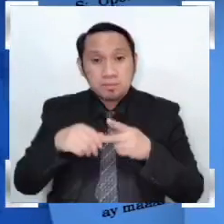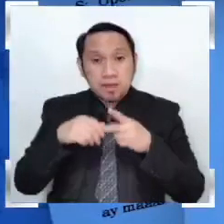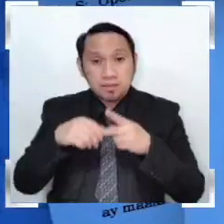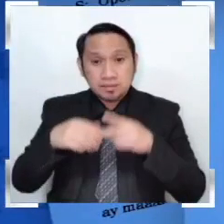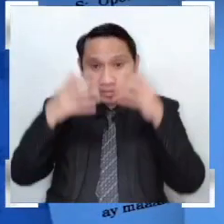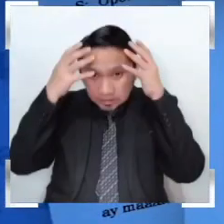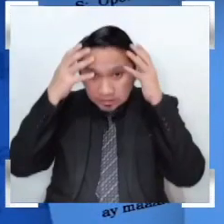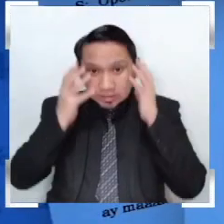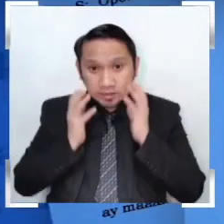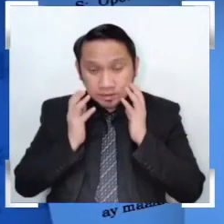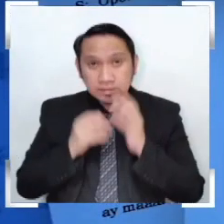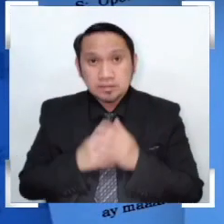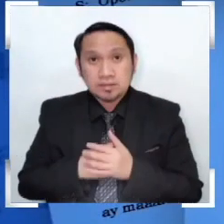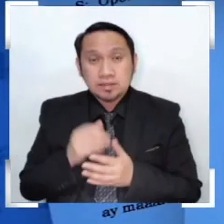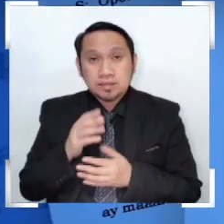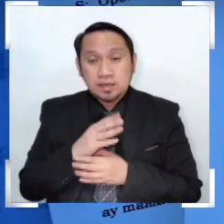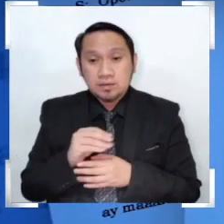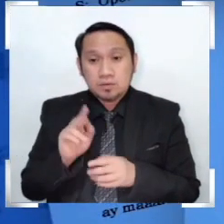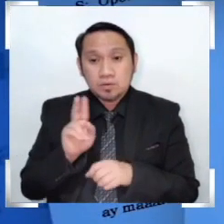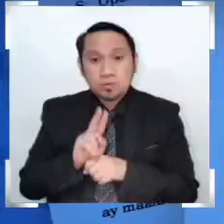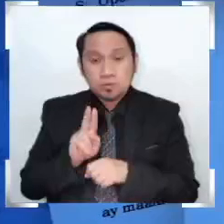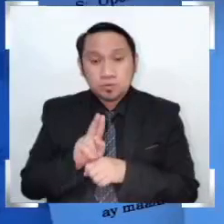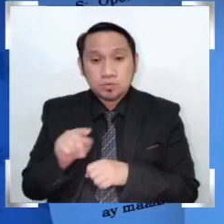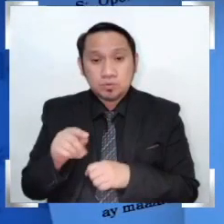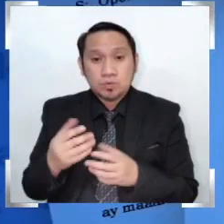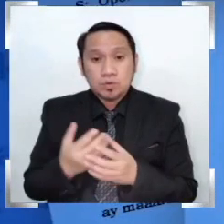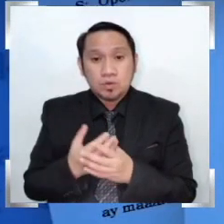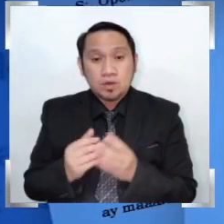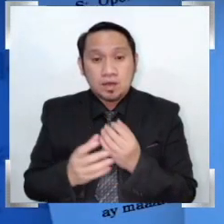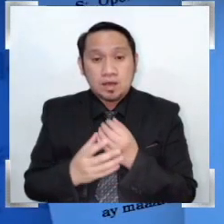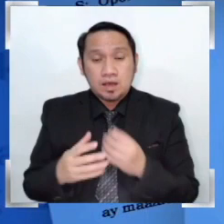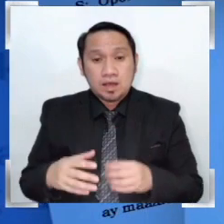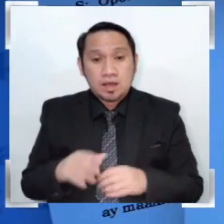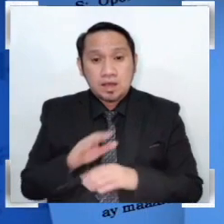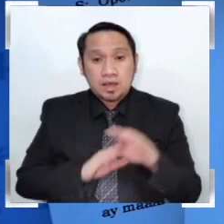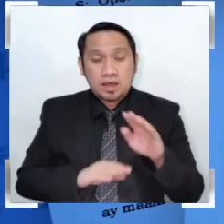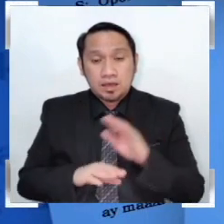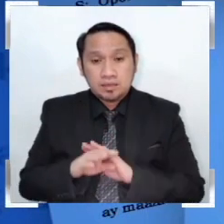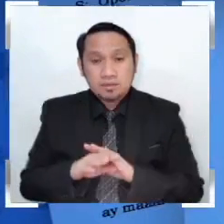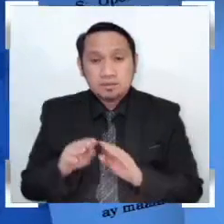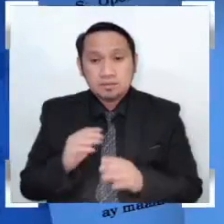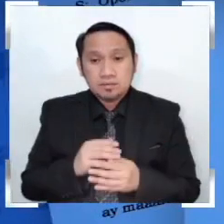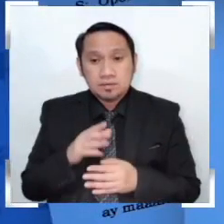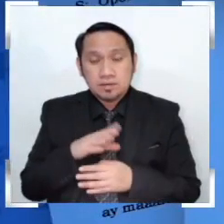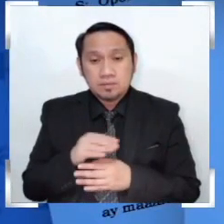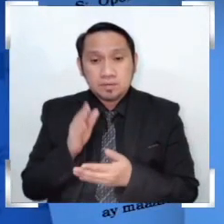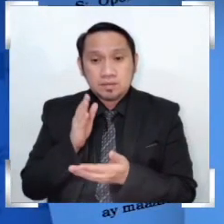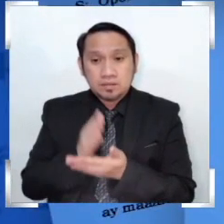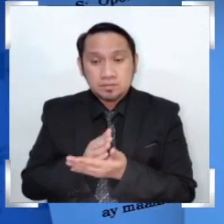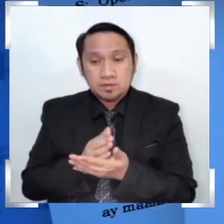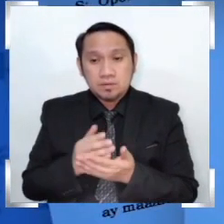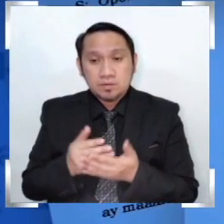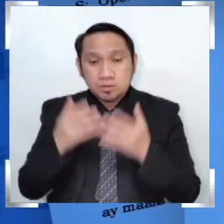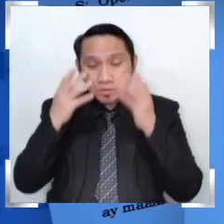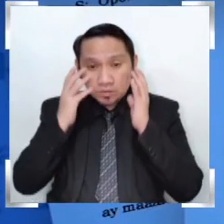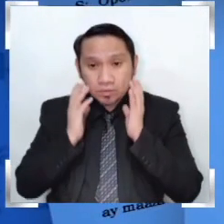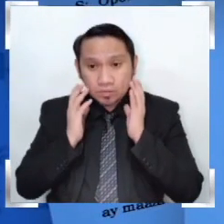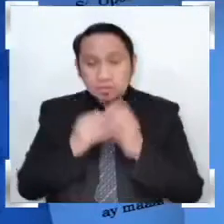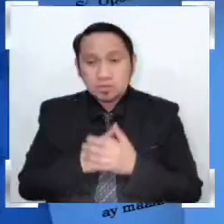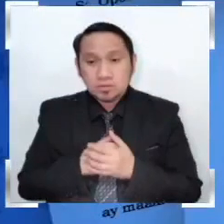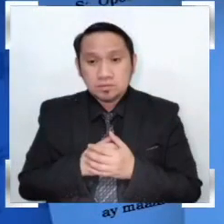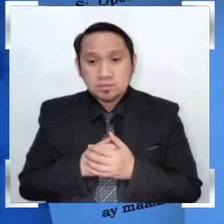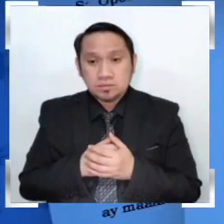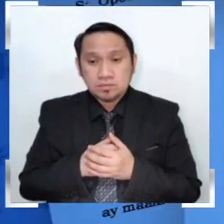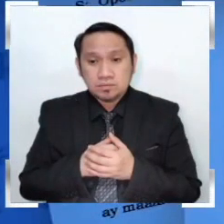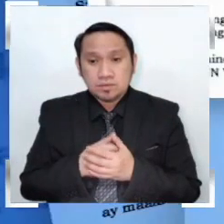Jokod. Habang hawak ng mga kasama ng kamay, braso at paa ni Villamor, tumigil lang daw si Jokod sa pagsupot sa ulo ni Villamor nang tumigil